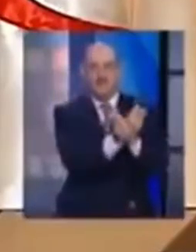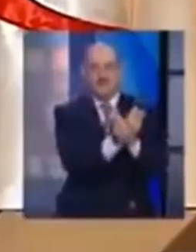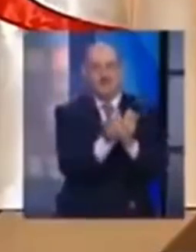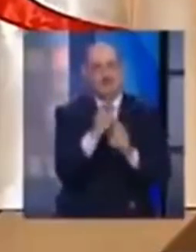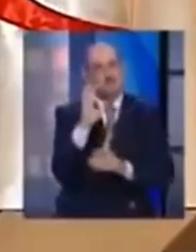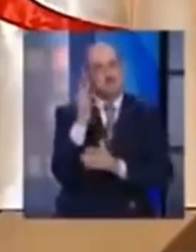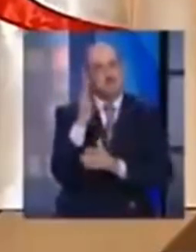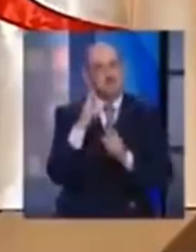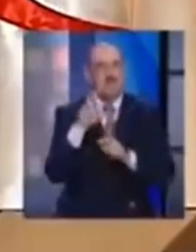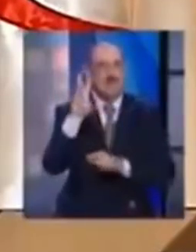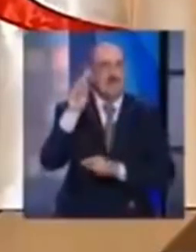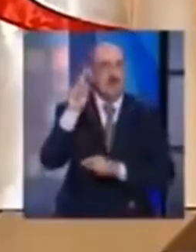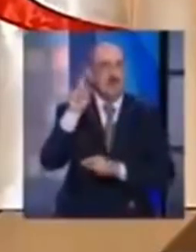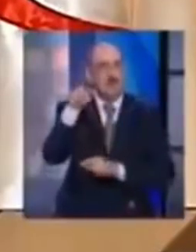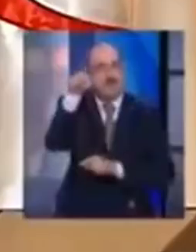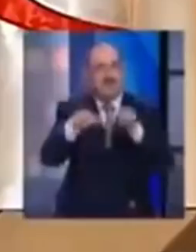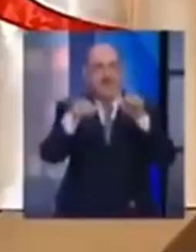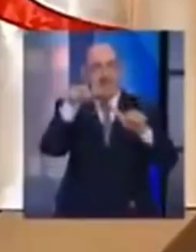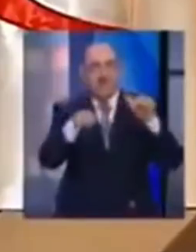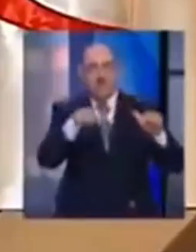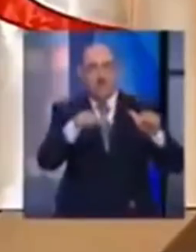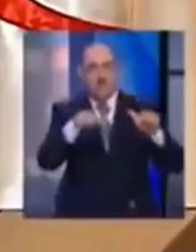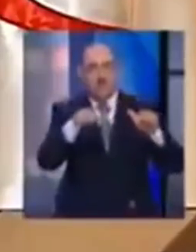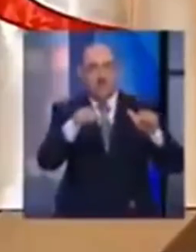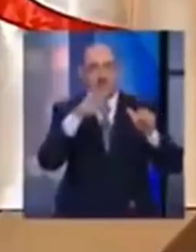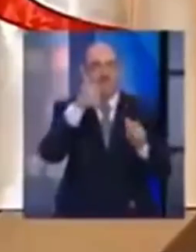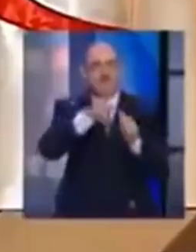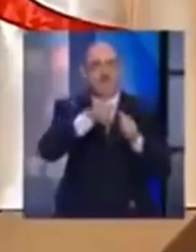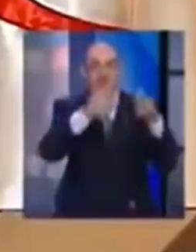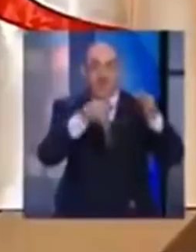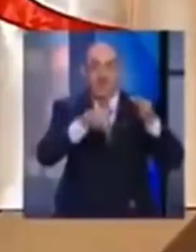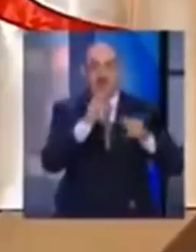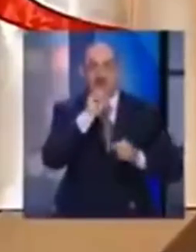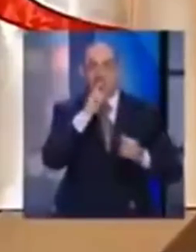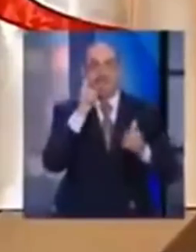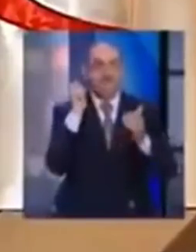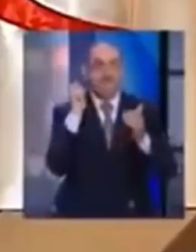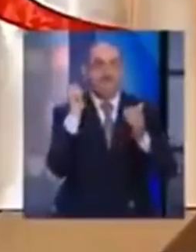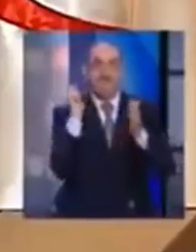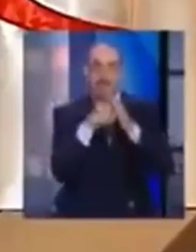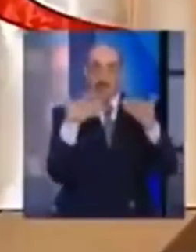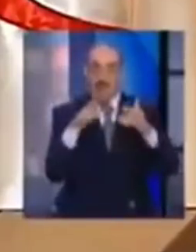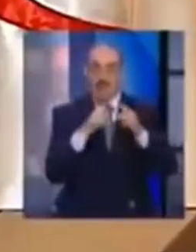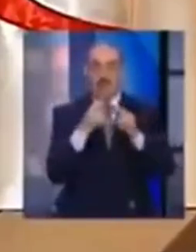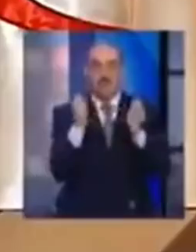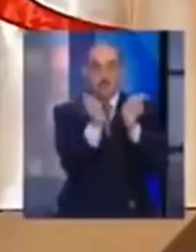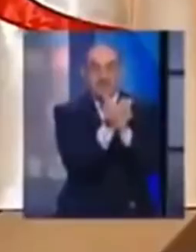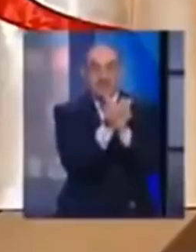حوالي 30 واحد حكم عليهم نهائيا ويصدر في حقهم